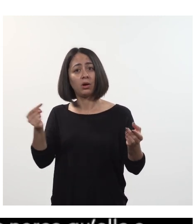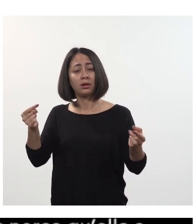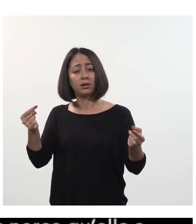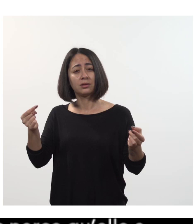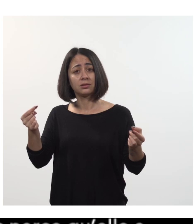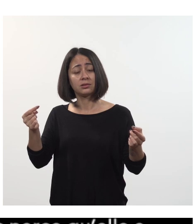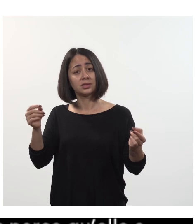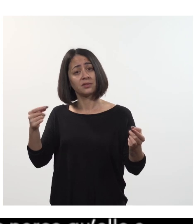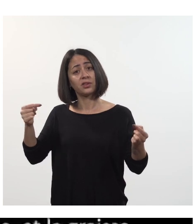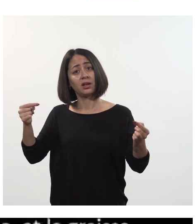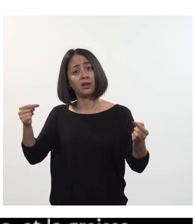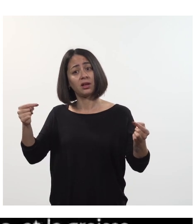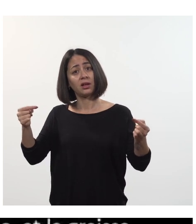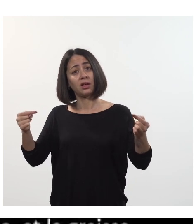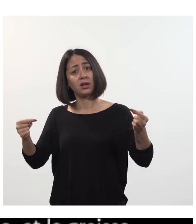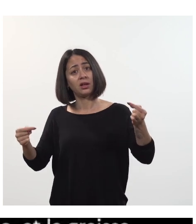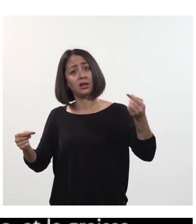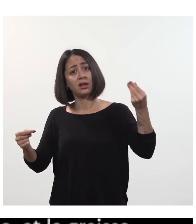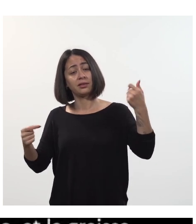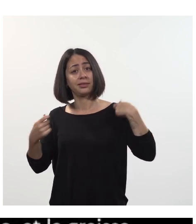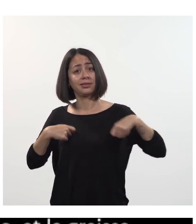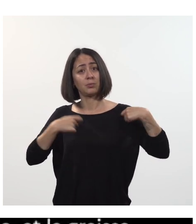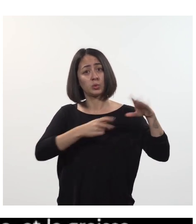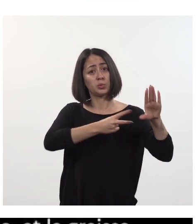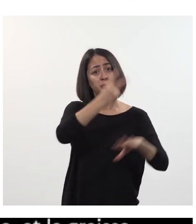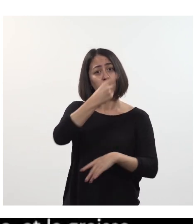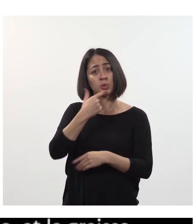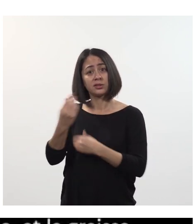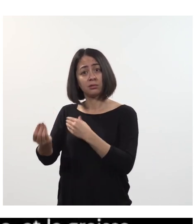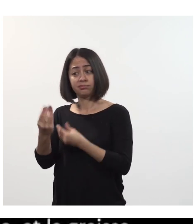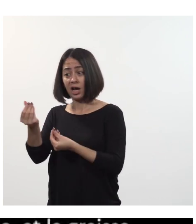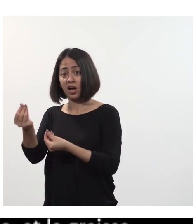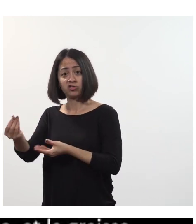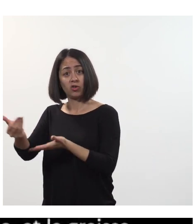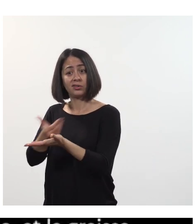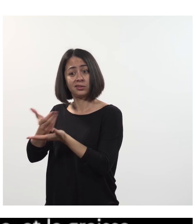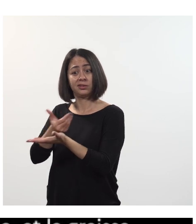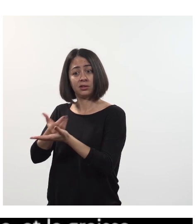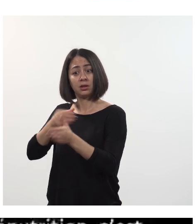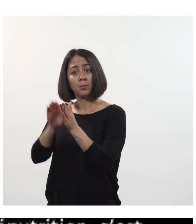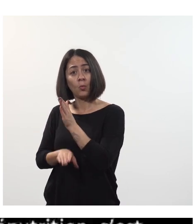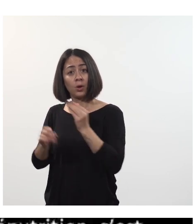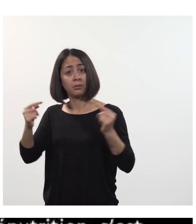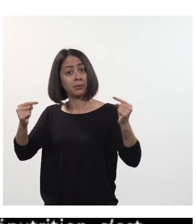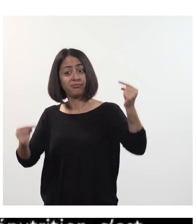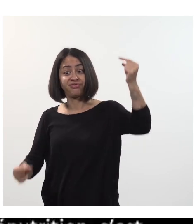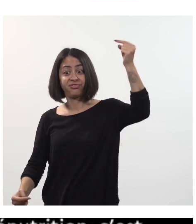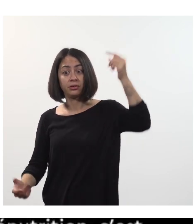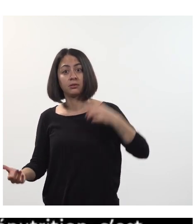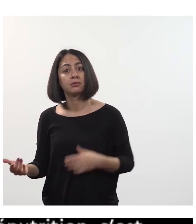qui rentre et où vous en dépensez plus, bah, le compte bancaire, il sera dans le négatif. Et là, on est dans la même situation.